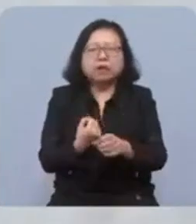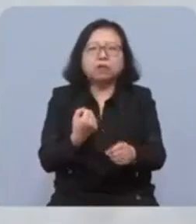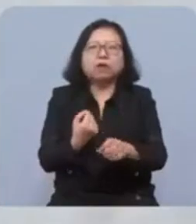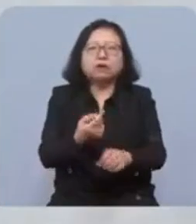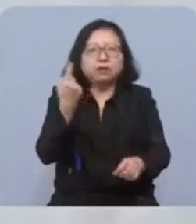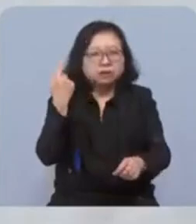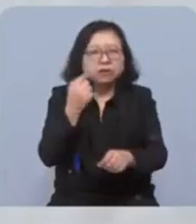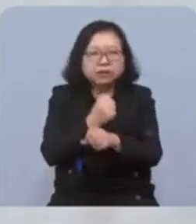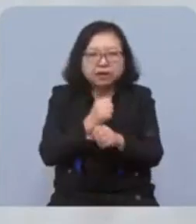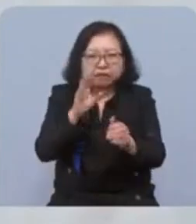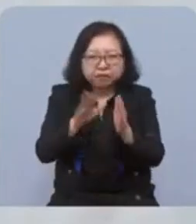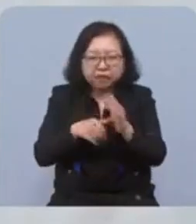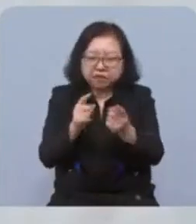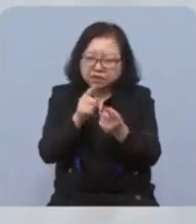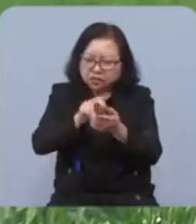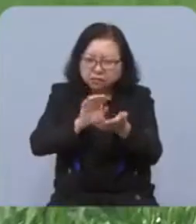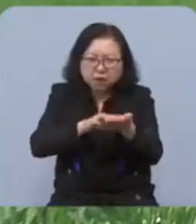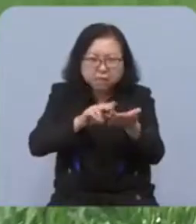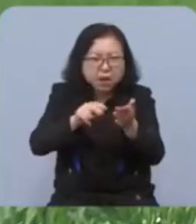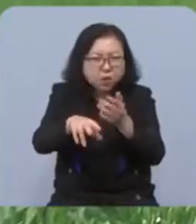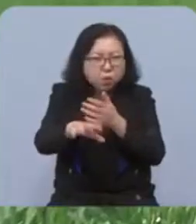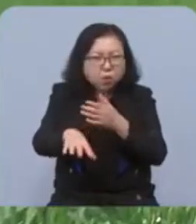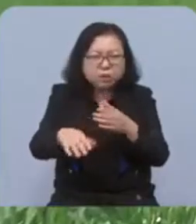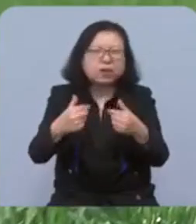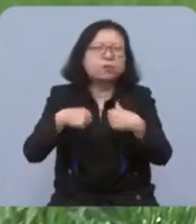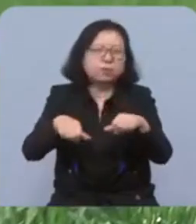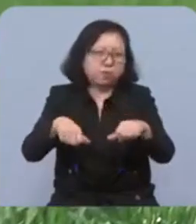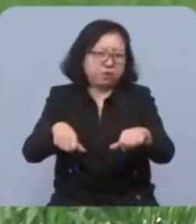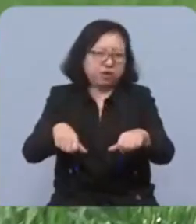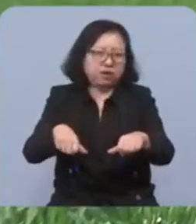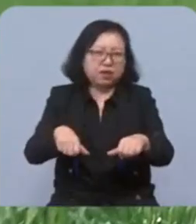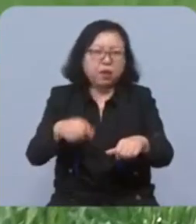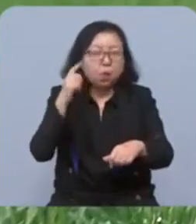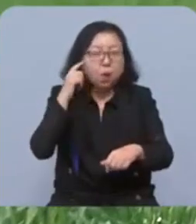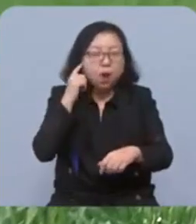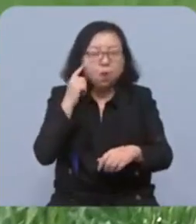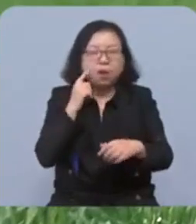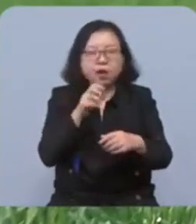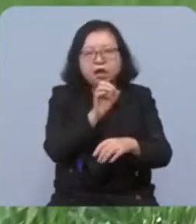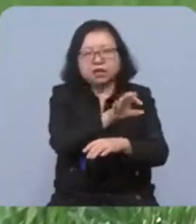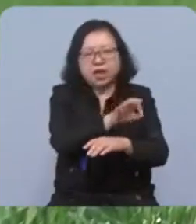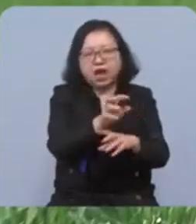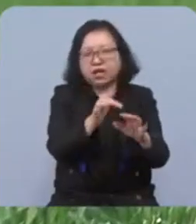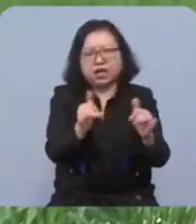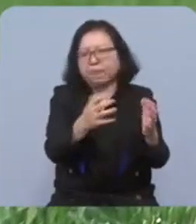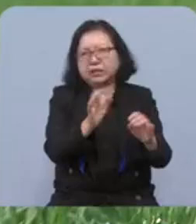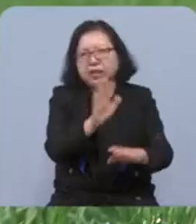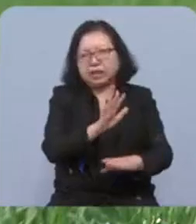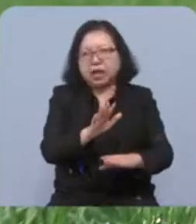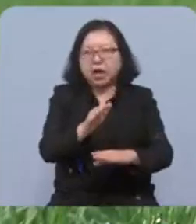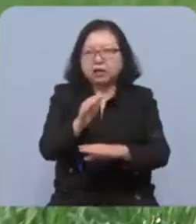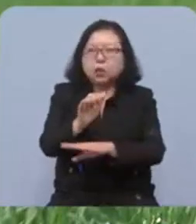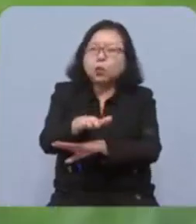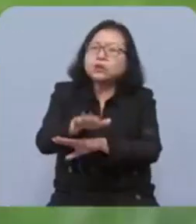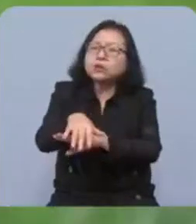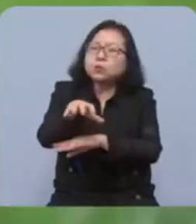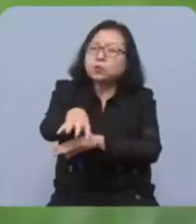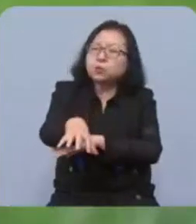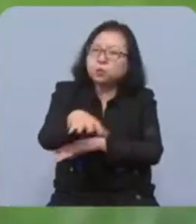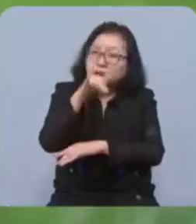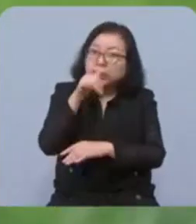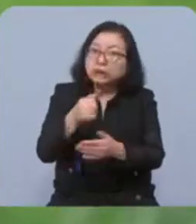직매장 출하를 포기했습니다 그 구매력을 가진 소비자들이가 많지가 않은 거죠 여긴 시골이고 그리고